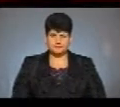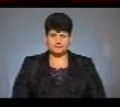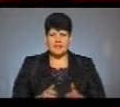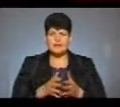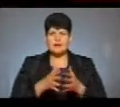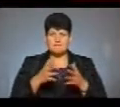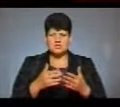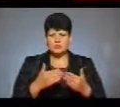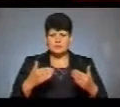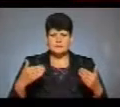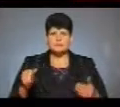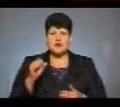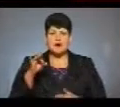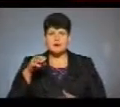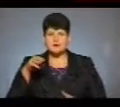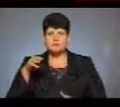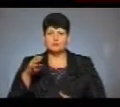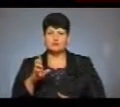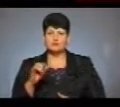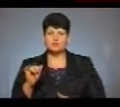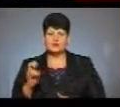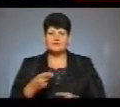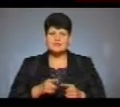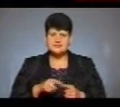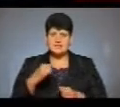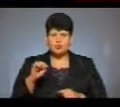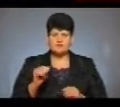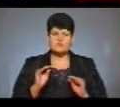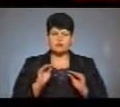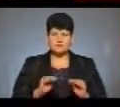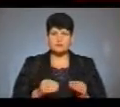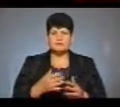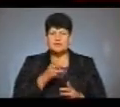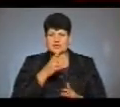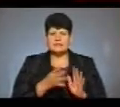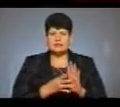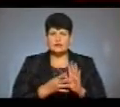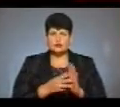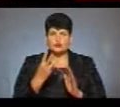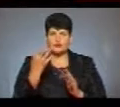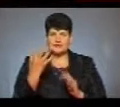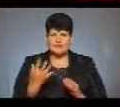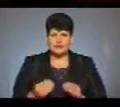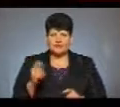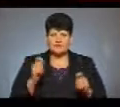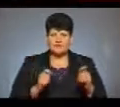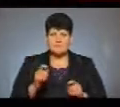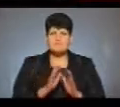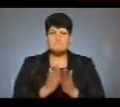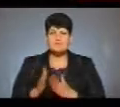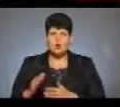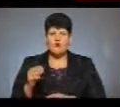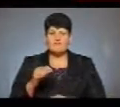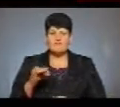Найбільша колекція артбуків в Тернополі. Такий рекорд сьогодні встановили під час 9-го триденного фестивалю «Бібліофест». Це